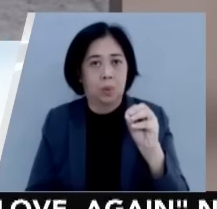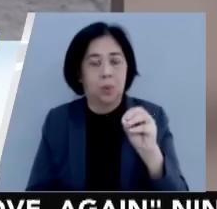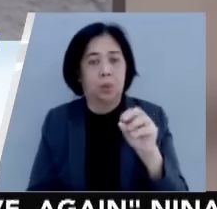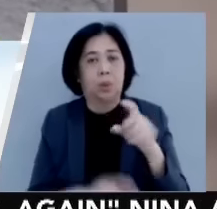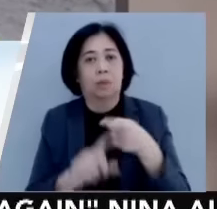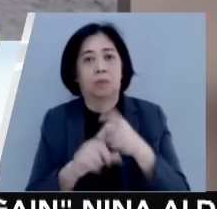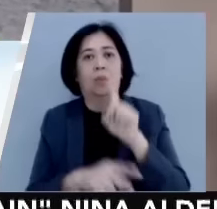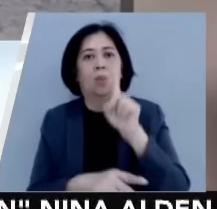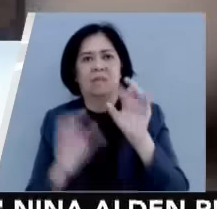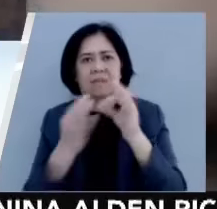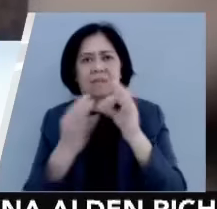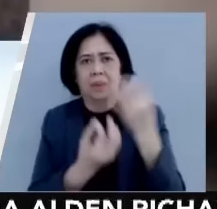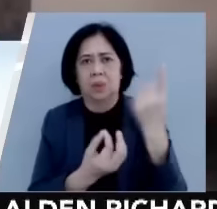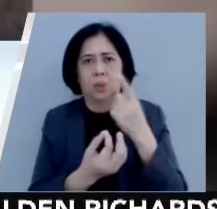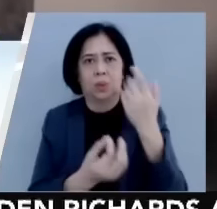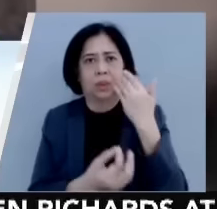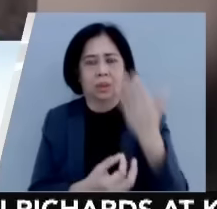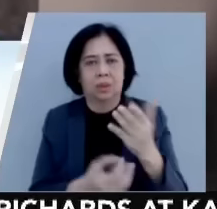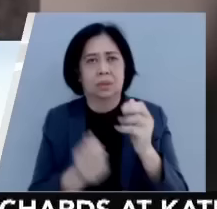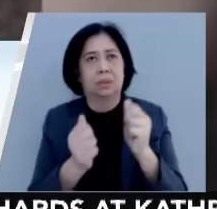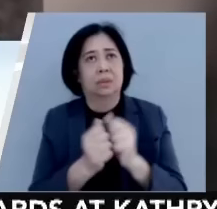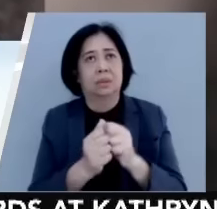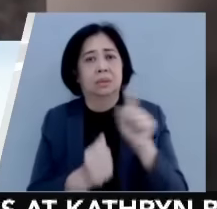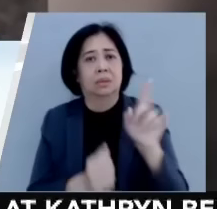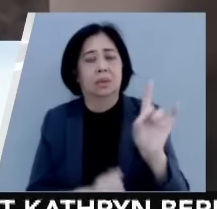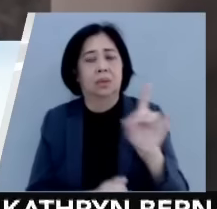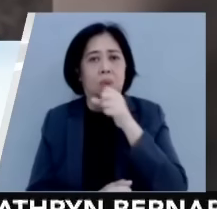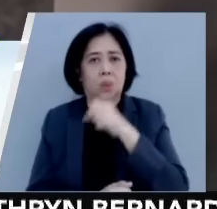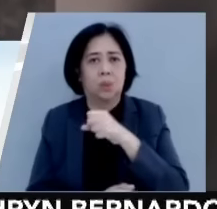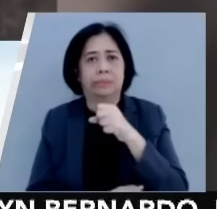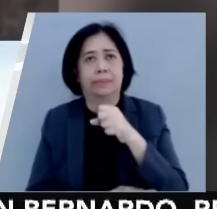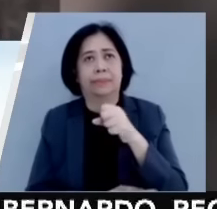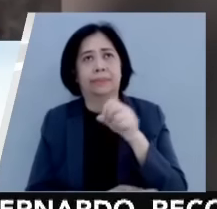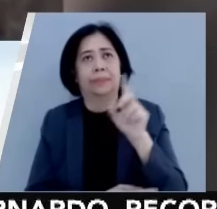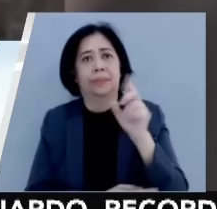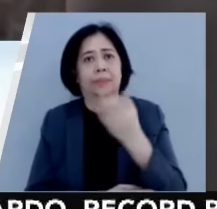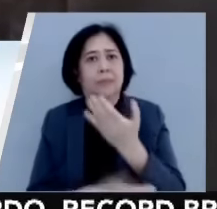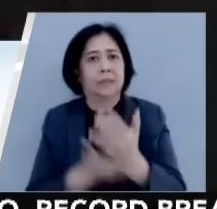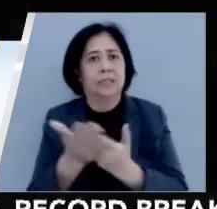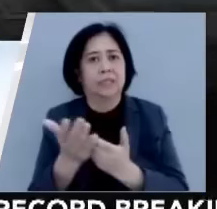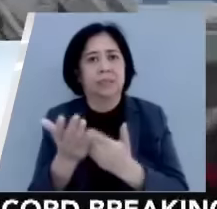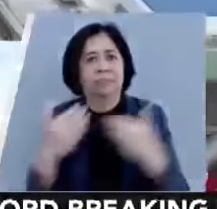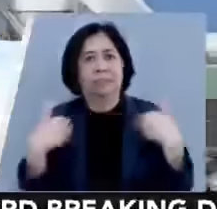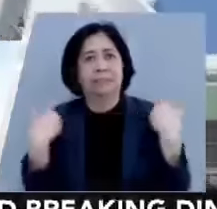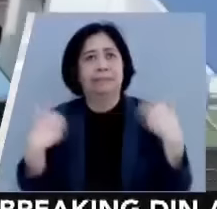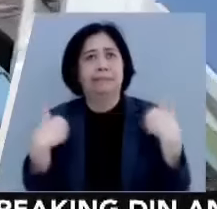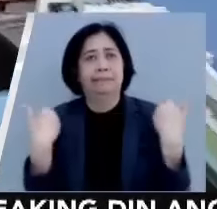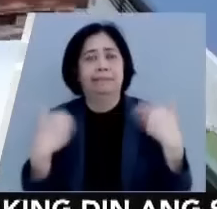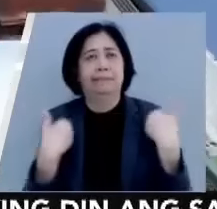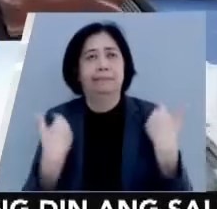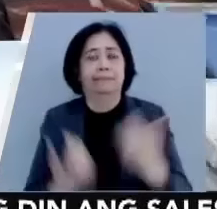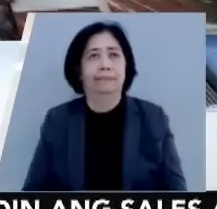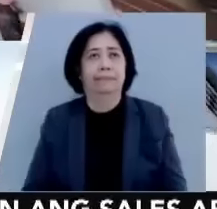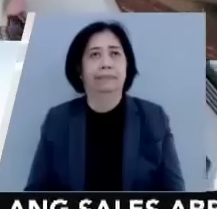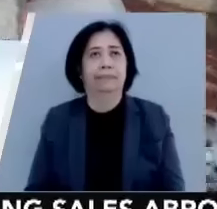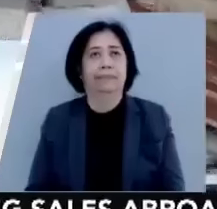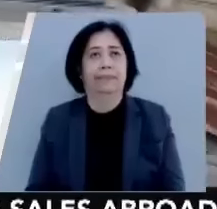nasawi, kabilang ang isang 8 gulang at ilan pang minor de edad. Sa